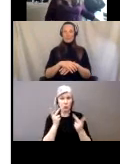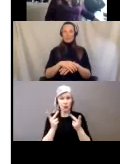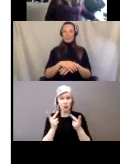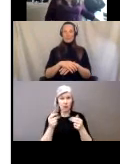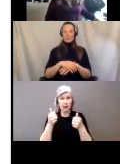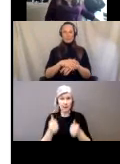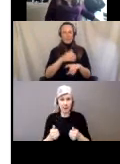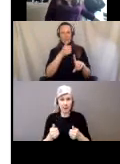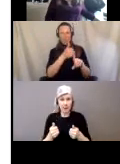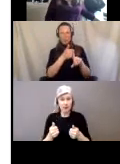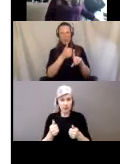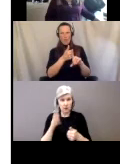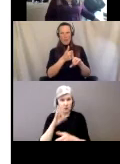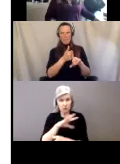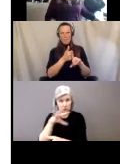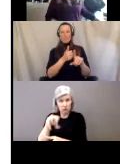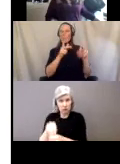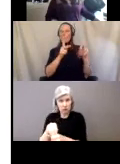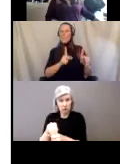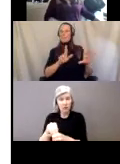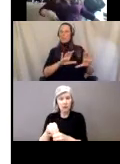avez-vous tenu compte des personnes